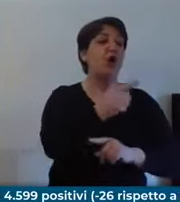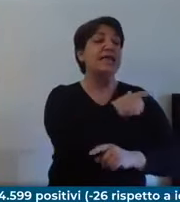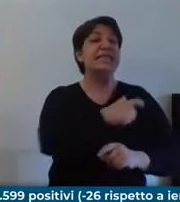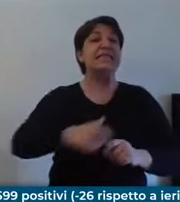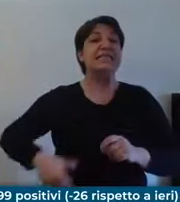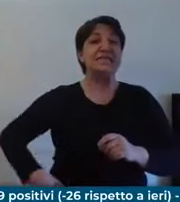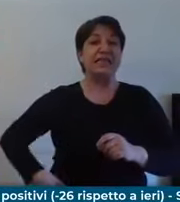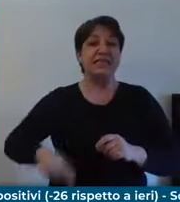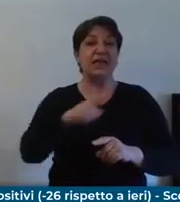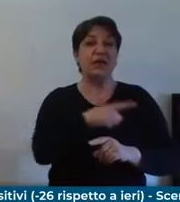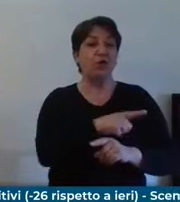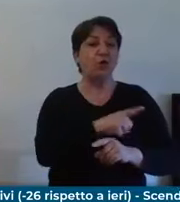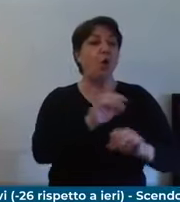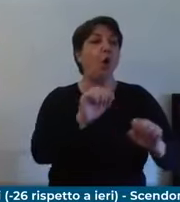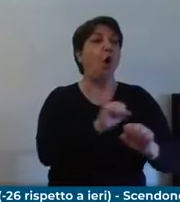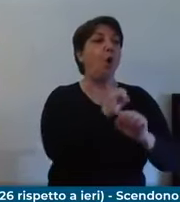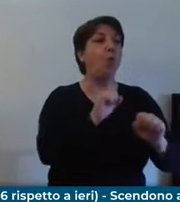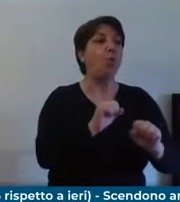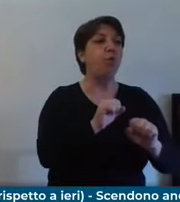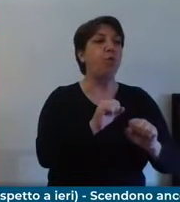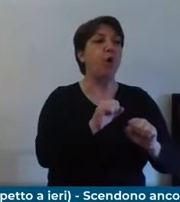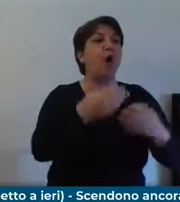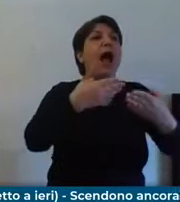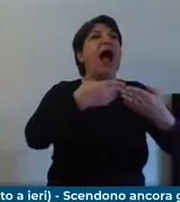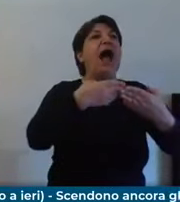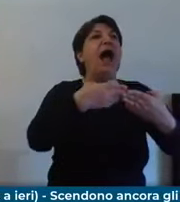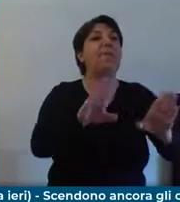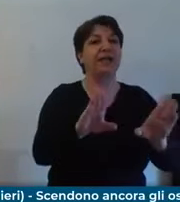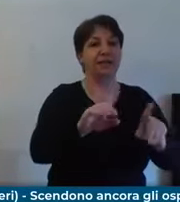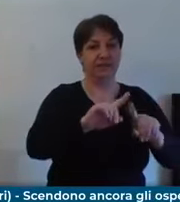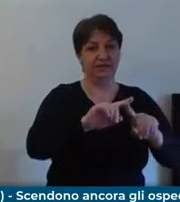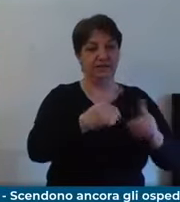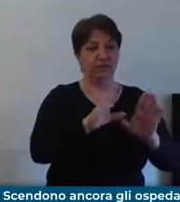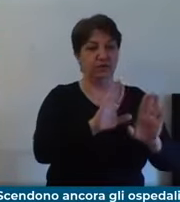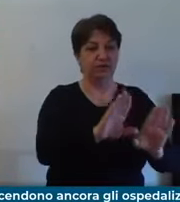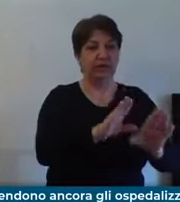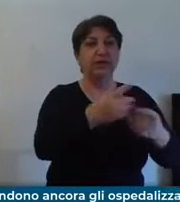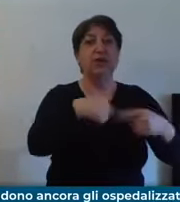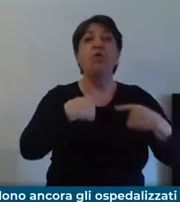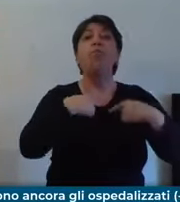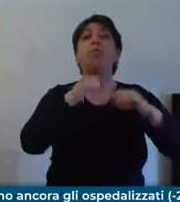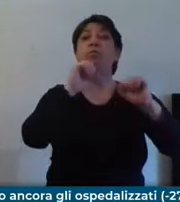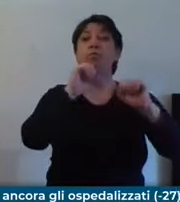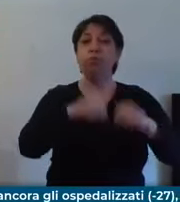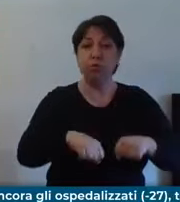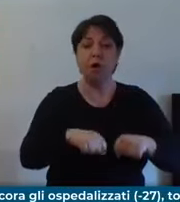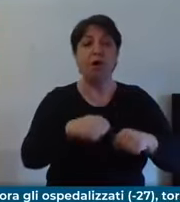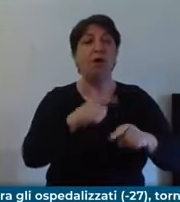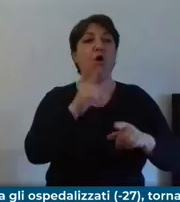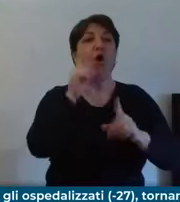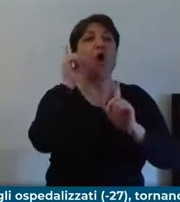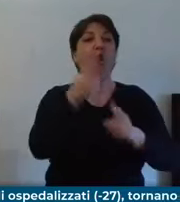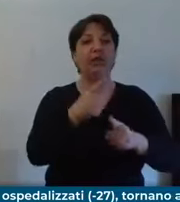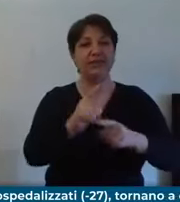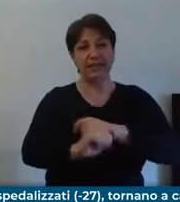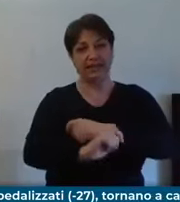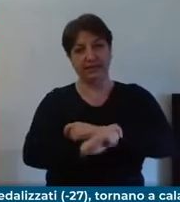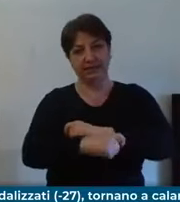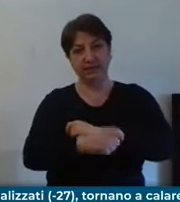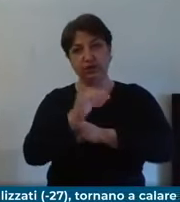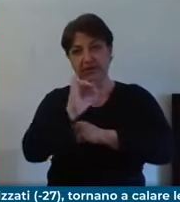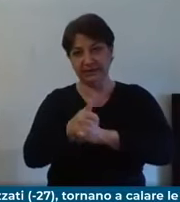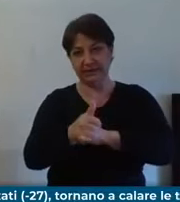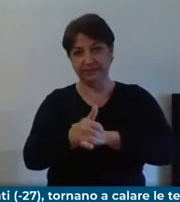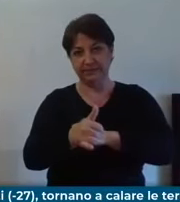aprire situazioni. Per cui se io vedo che ci sono aree della città dove non è possibile mantenere il controllo, state certi che